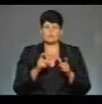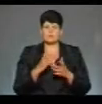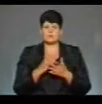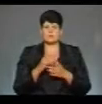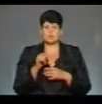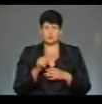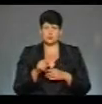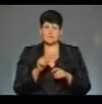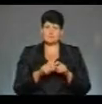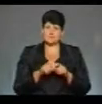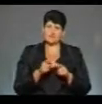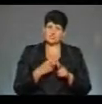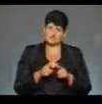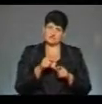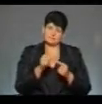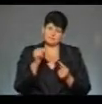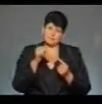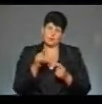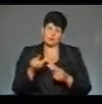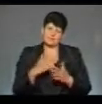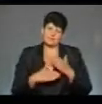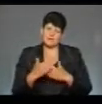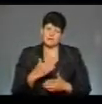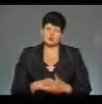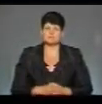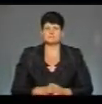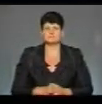та перевірять, чи доступна вона для людей з інвалідністю.